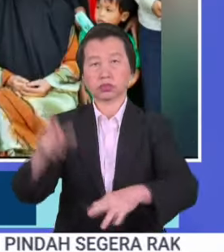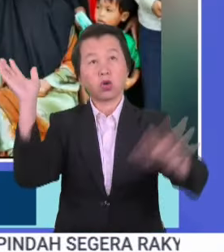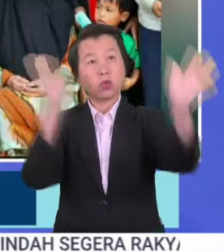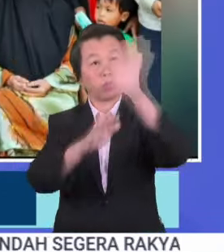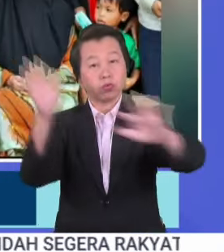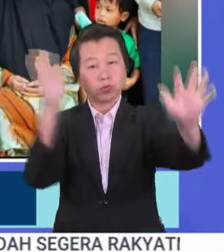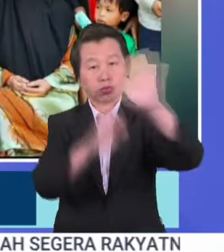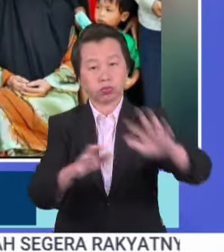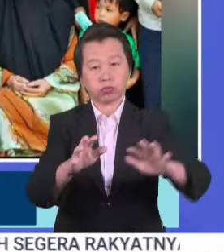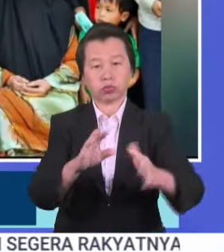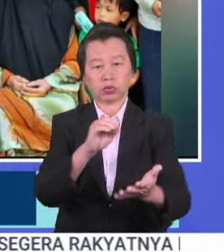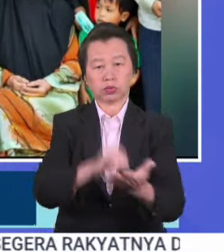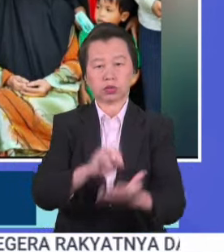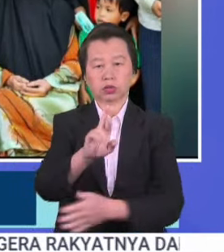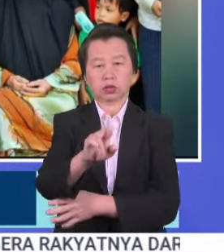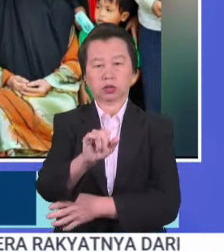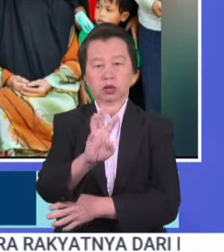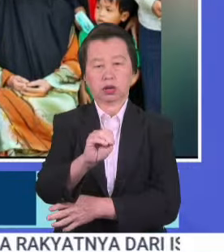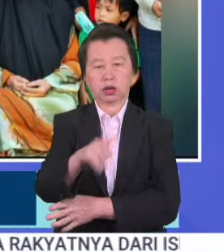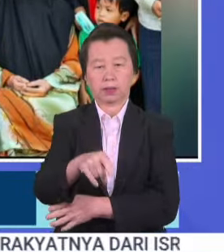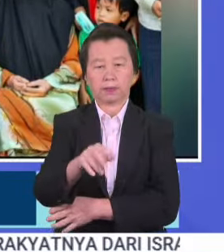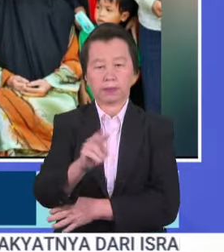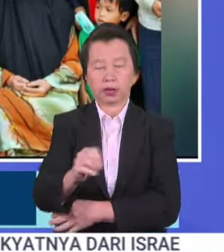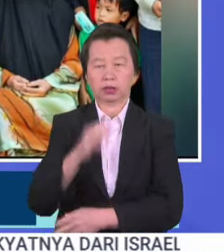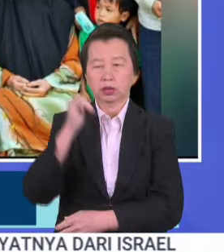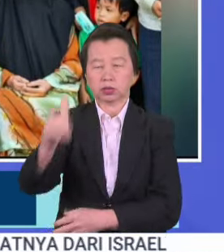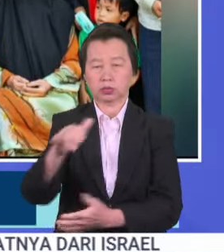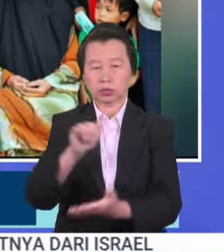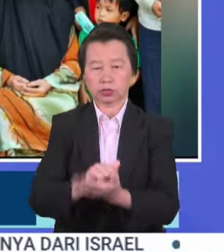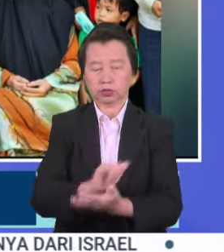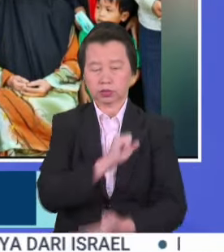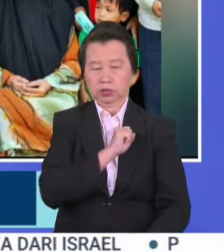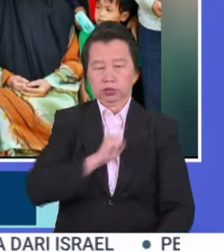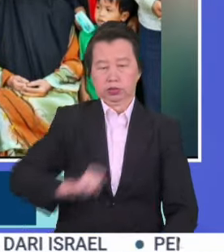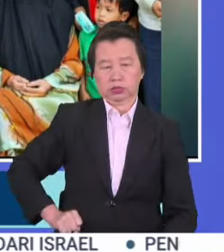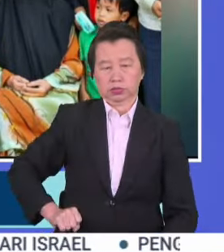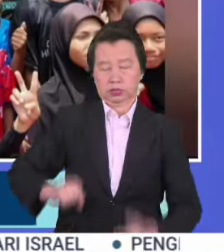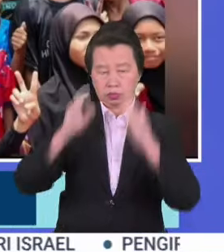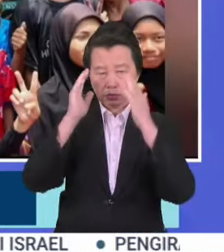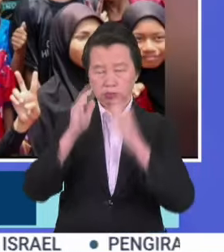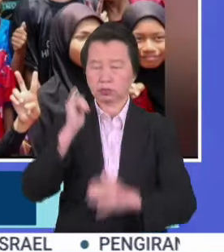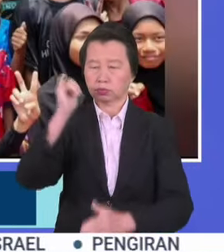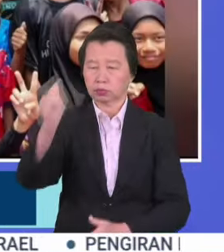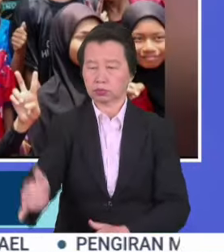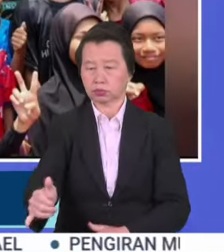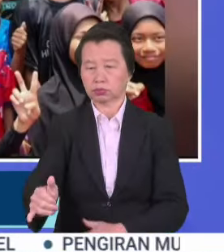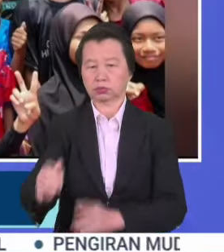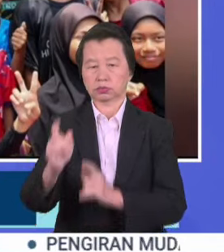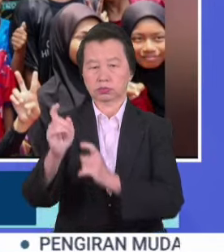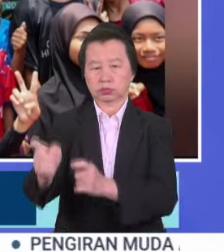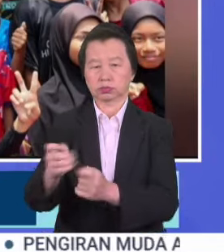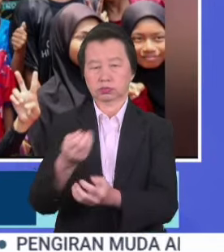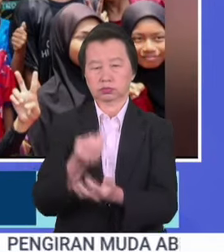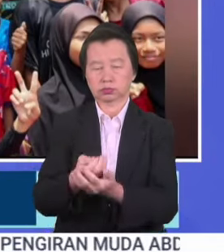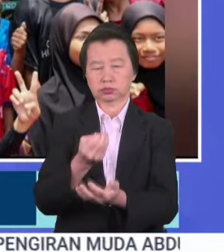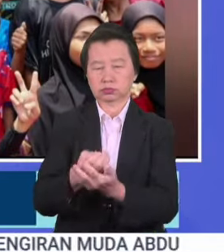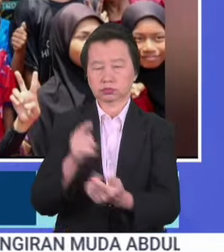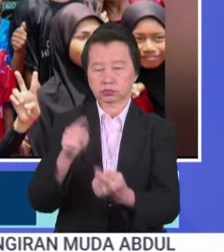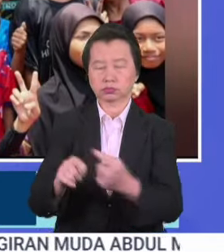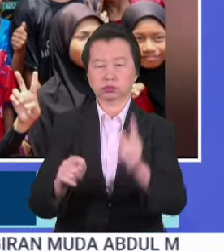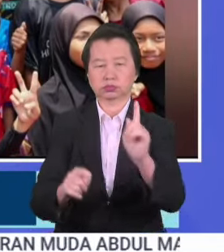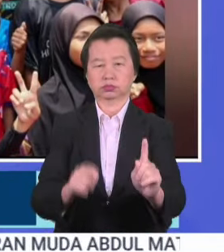di Kampung Rantau Panjang Rompin. Pada kunjungan ke Rompin, Al-Sultan Abdullah juga berkenan mencemar duli mengurniakan sumbangan